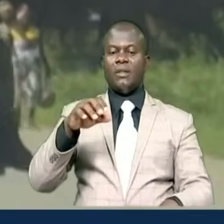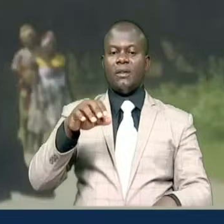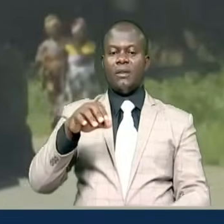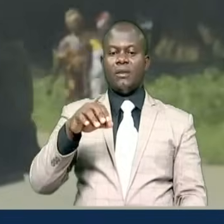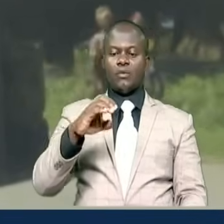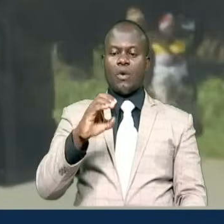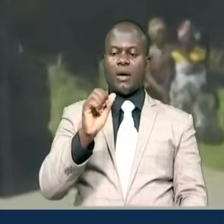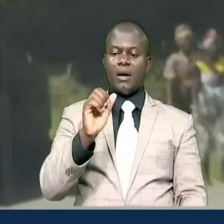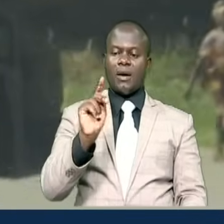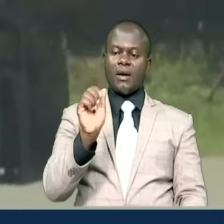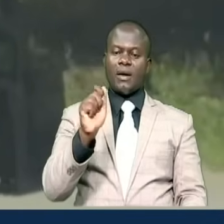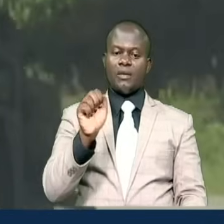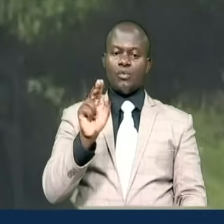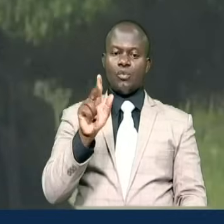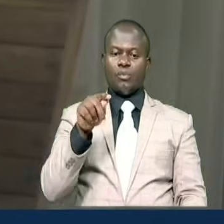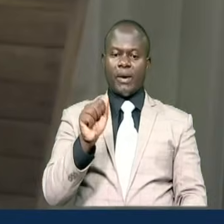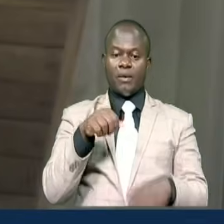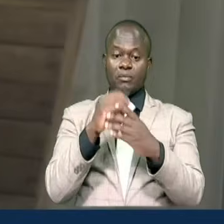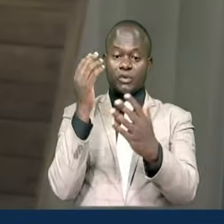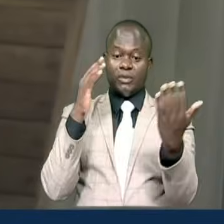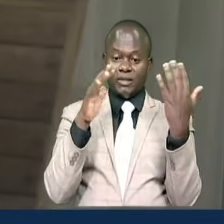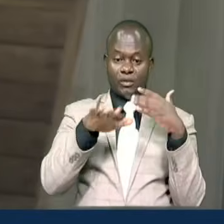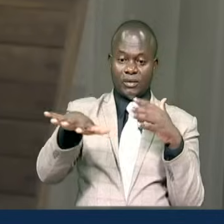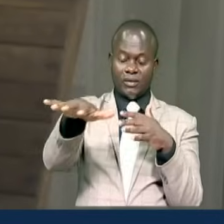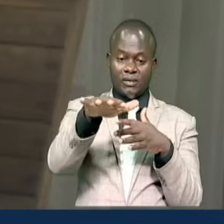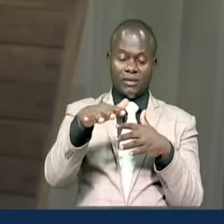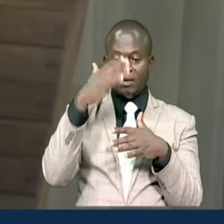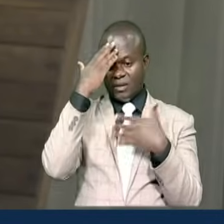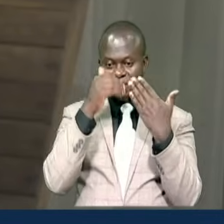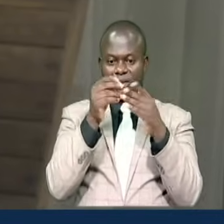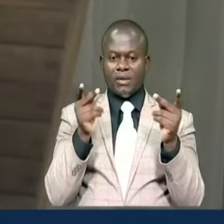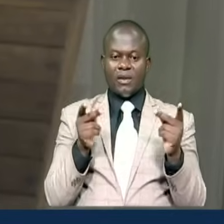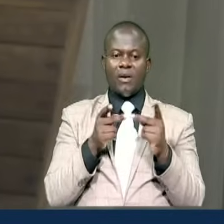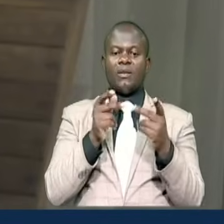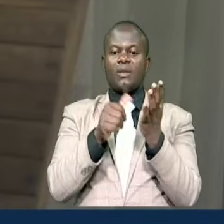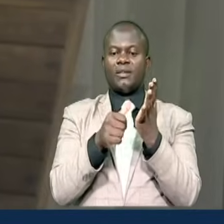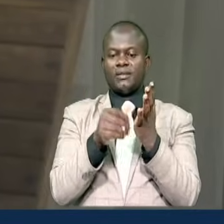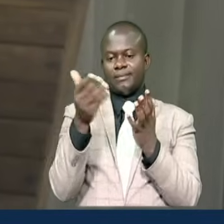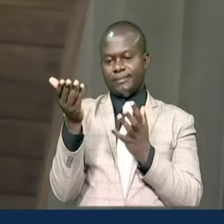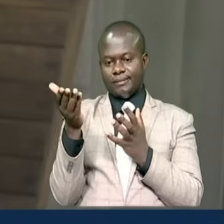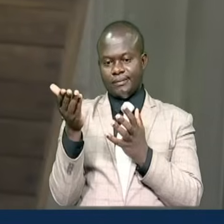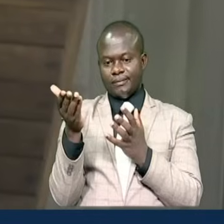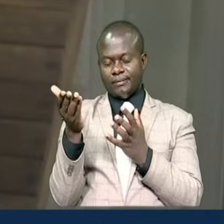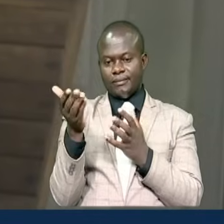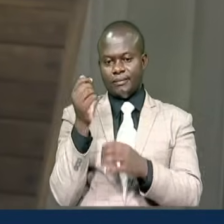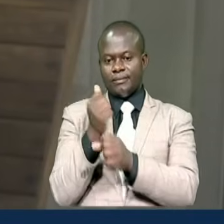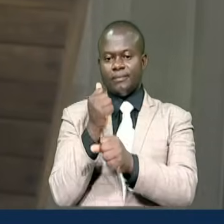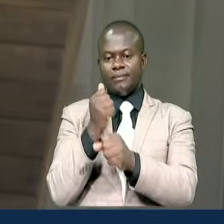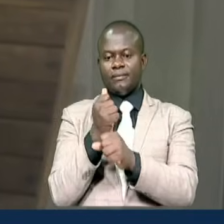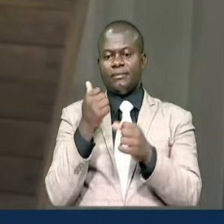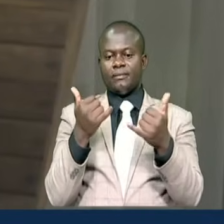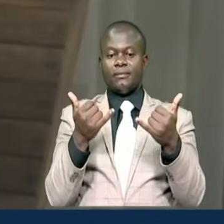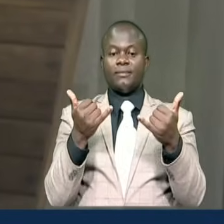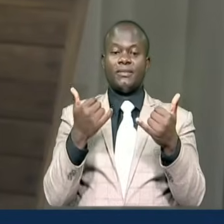twa Katupa mu ishyamba rya Katupa kuko ni naho hari ikibazo. So kubikora rero bifite